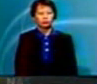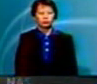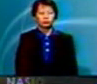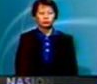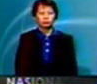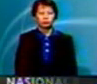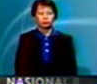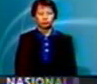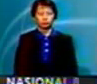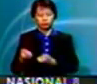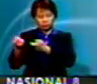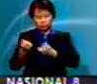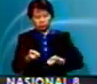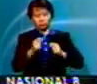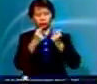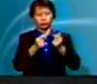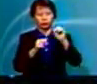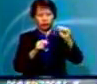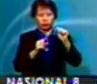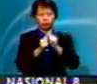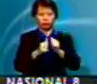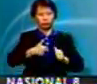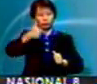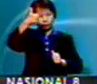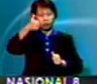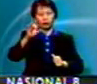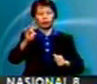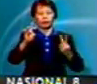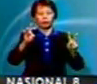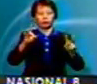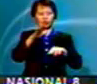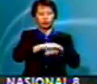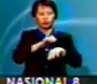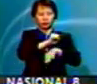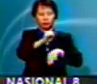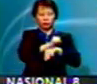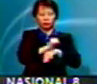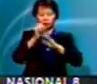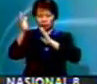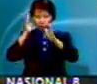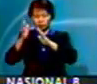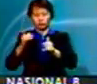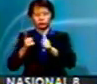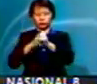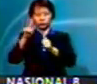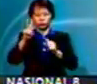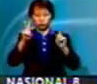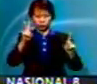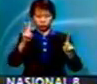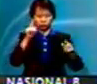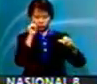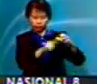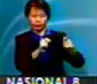Sementara itu, skuad hoki juga memulakan saingan kumpulan A dengan langkah kanan selepas menang 8-2 ke atas Singapura. Malaysia mendalui 2-1 menerusi